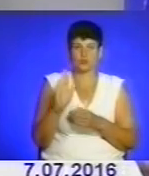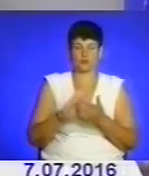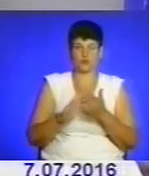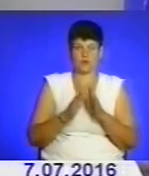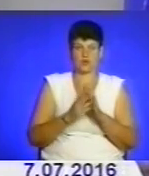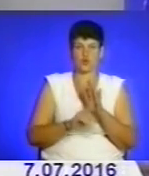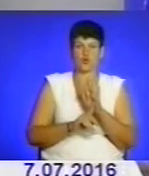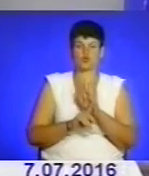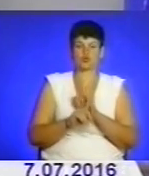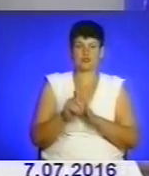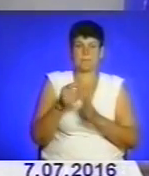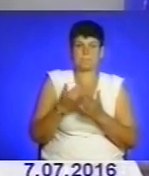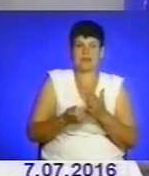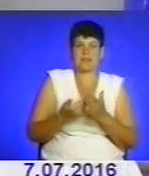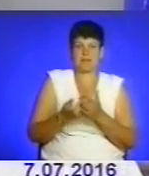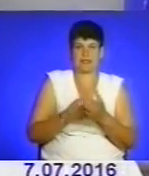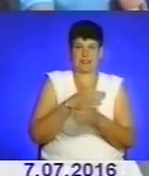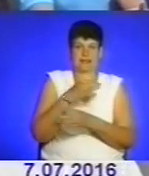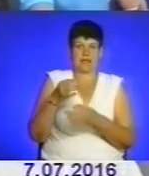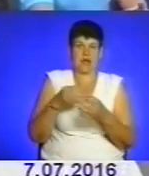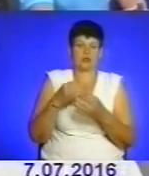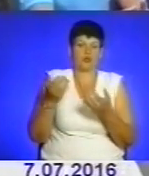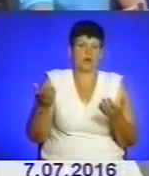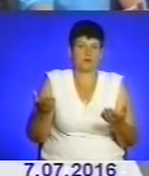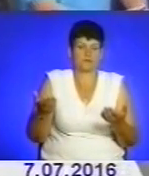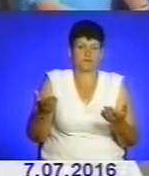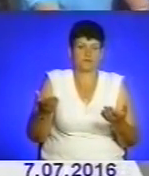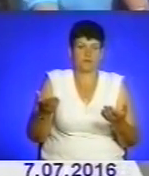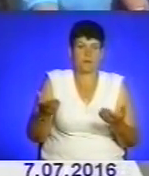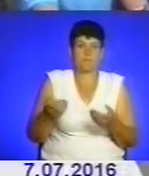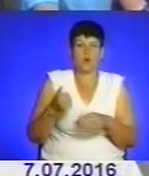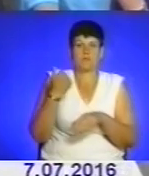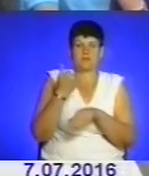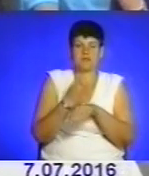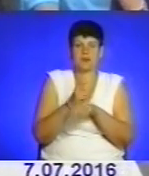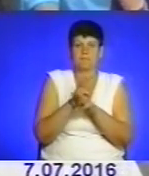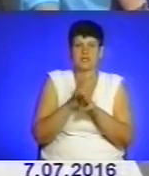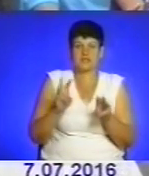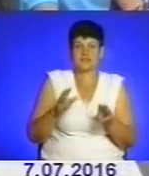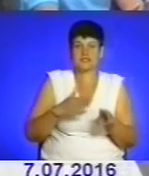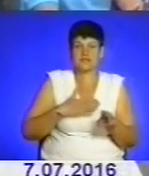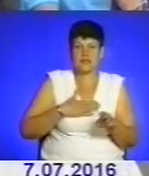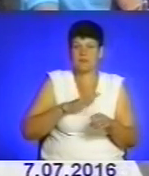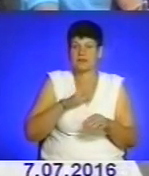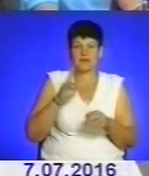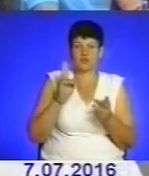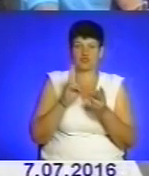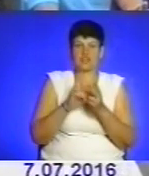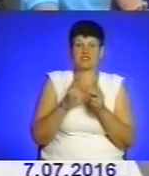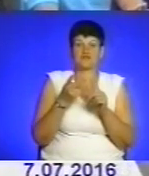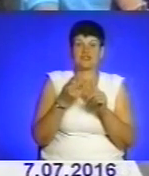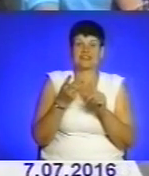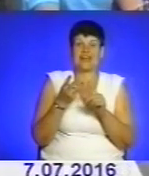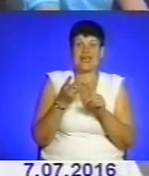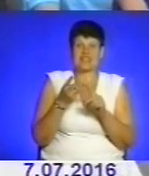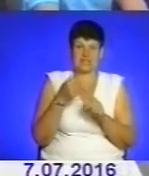вже предметний конкретний діалог. Бо прем'єр-міністри з нами не зустрічаються вже третій рік.